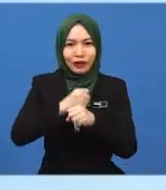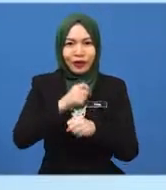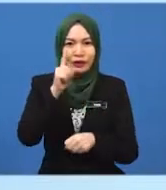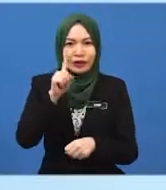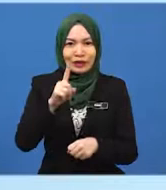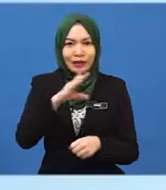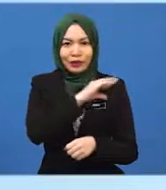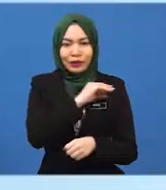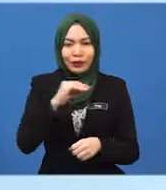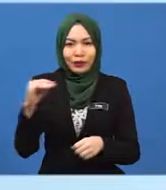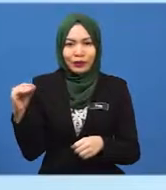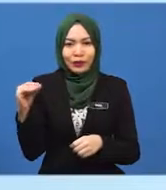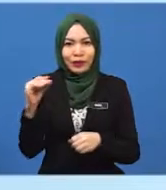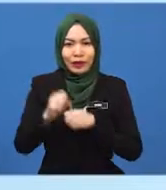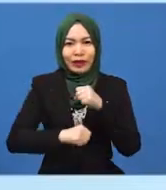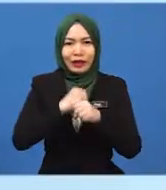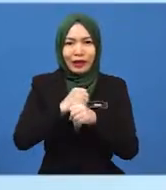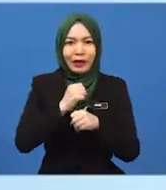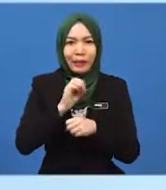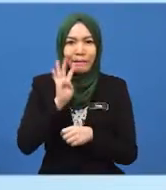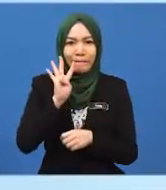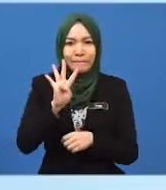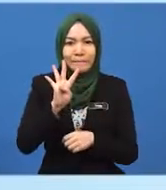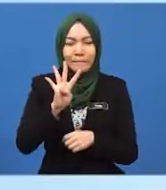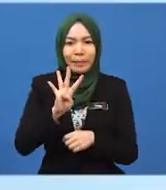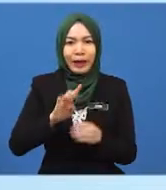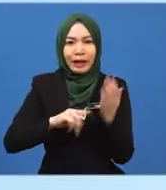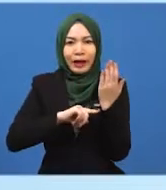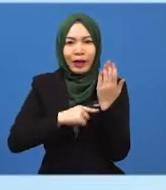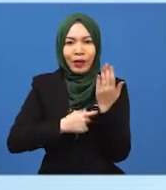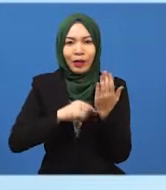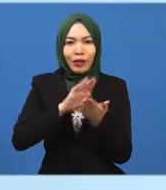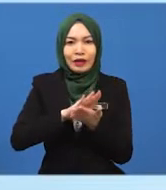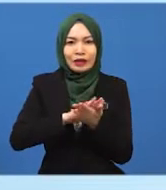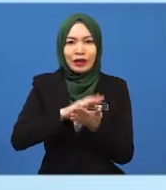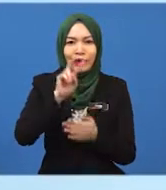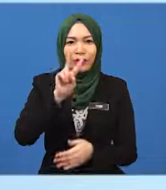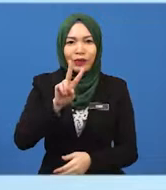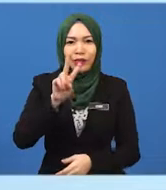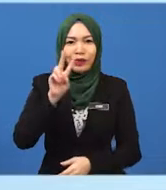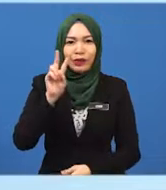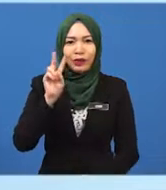4 adalah pada hari Rabu 22 Julai 2020.